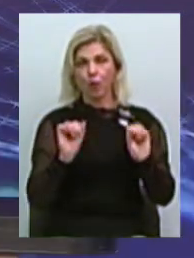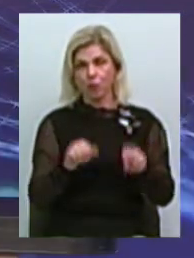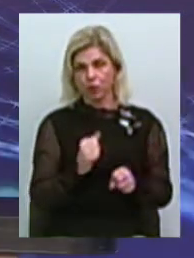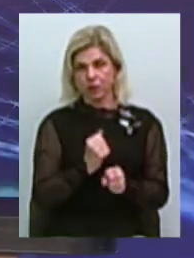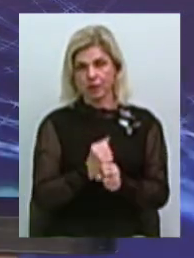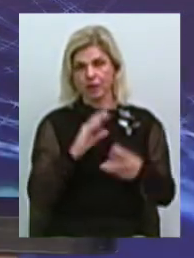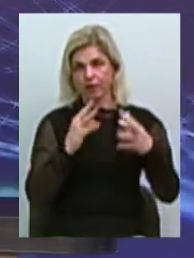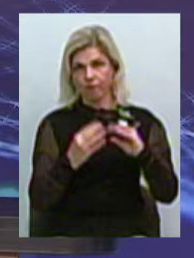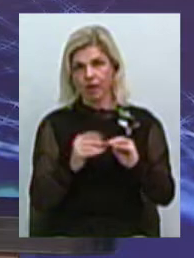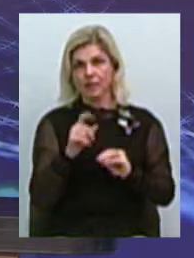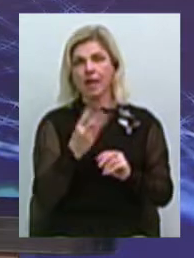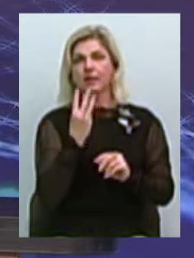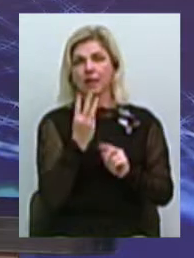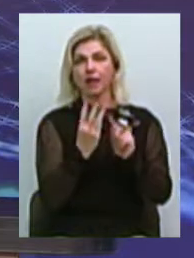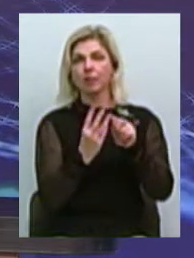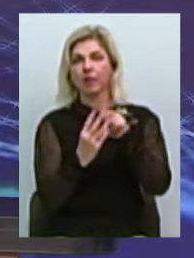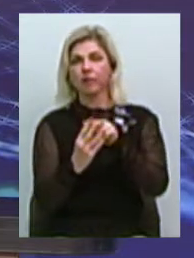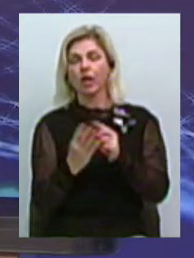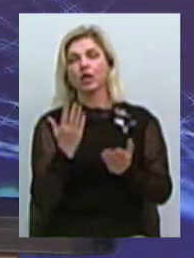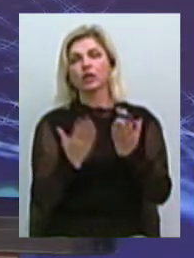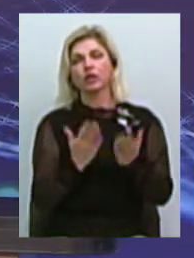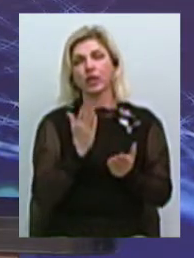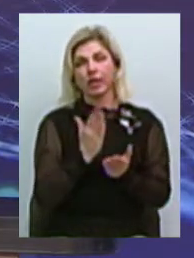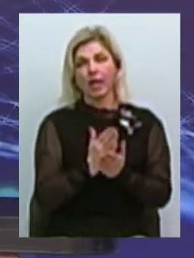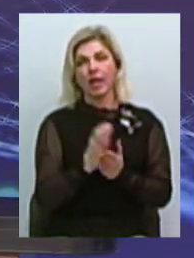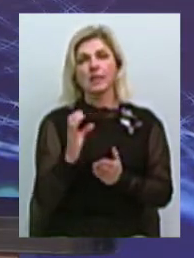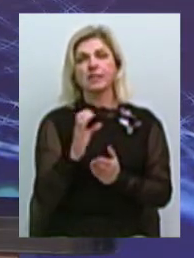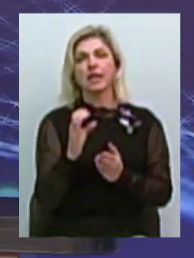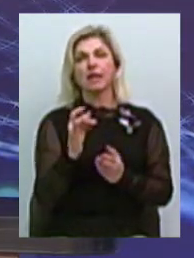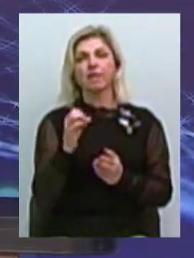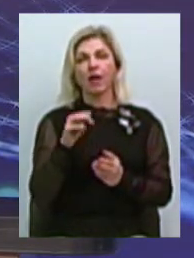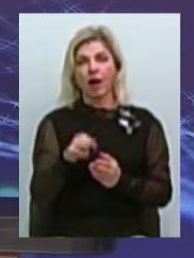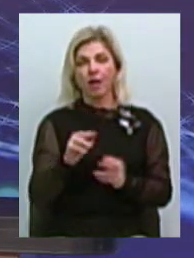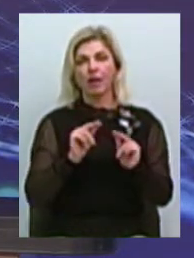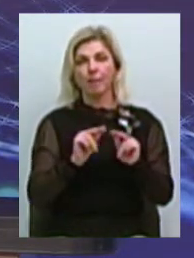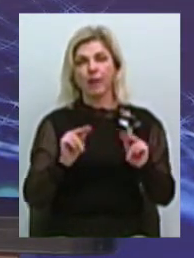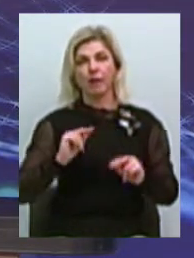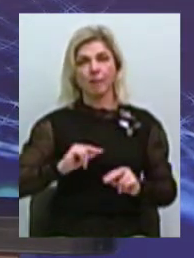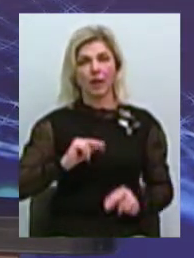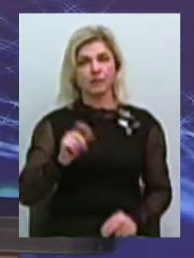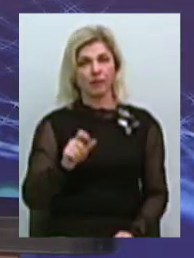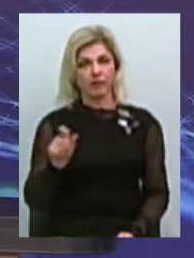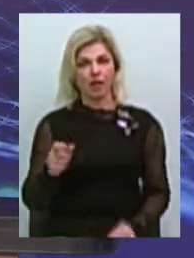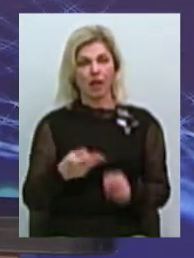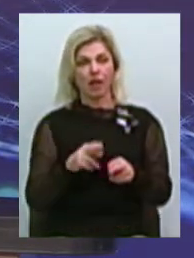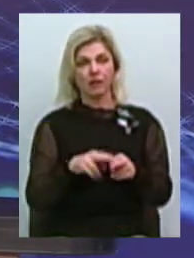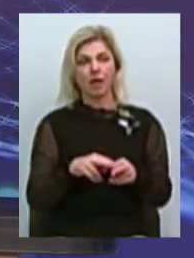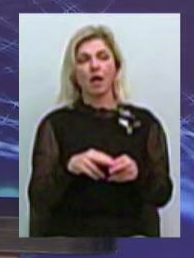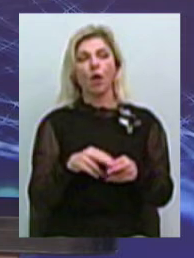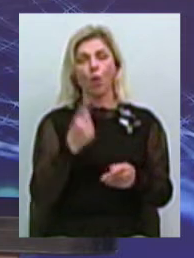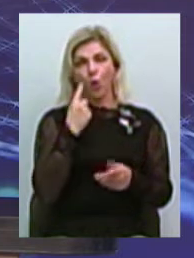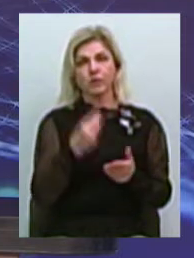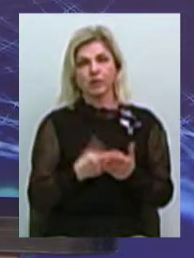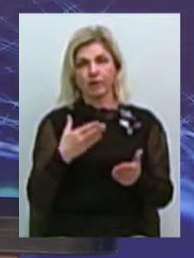за трьома складовими, чим є сертифікація учителя. Сертифікація педагогічного працівника – це зовнішнє оцінювання